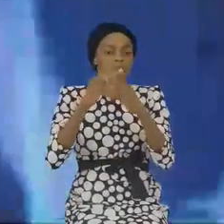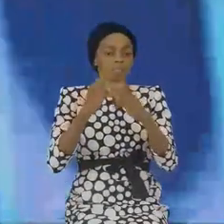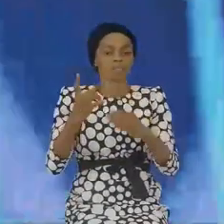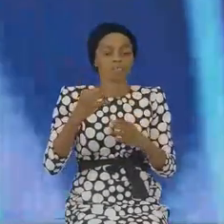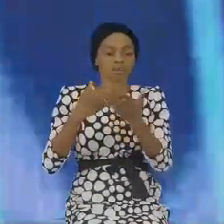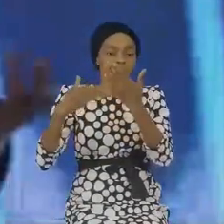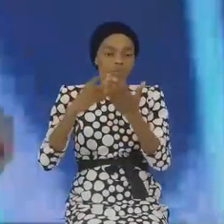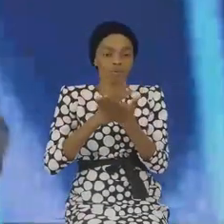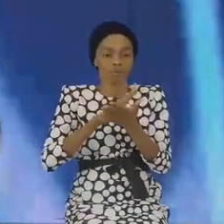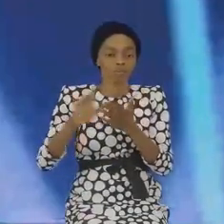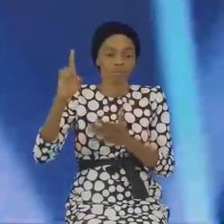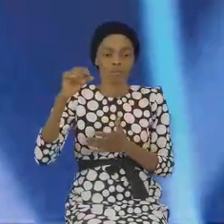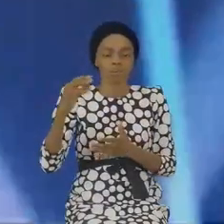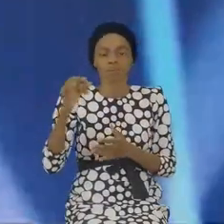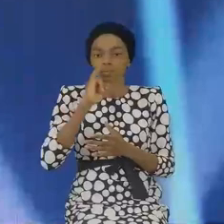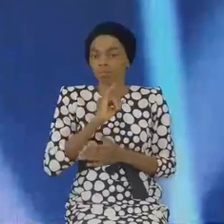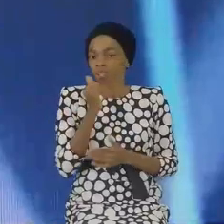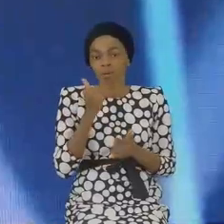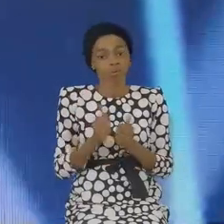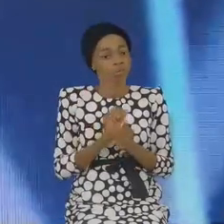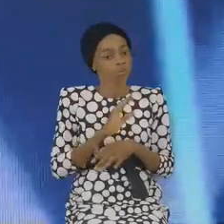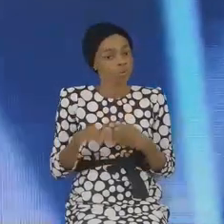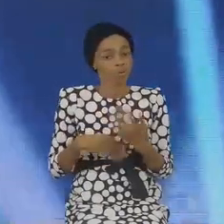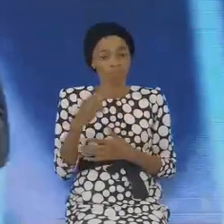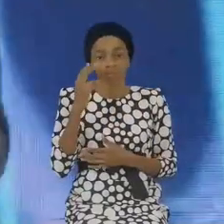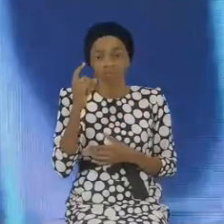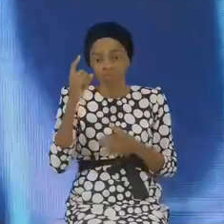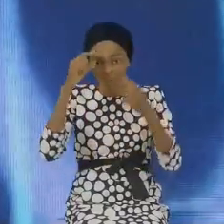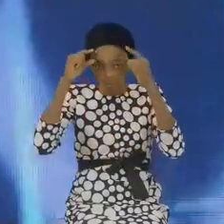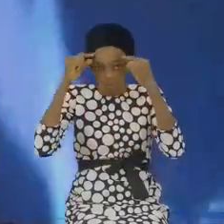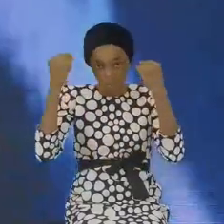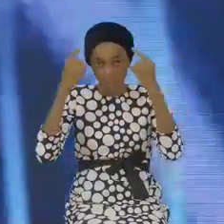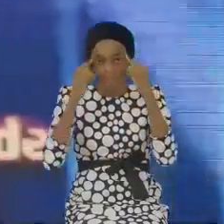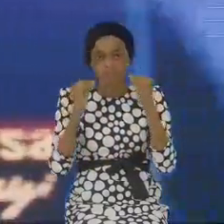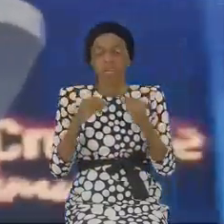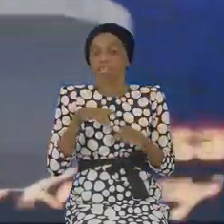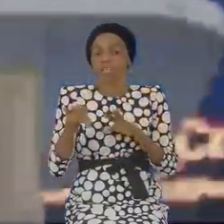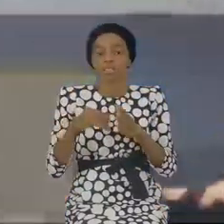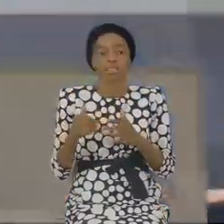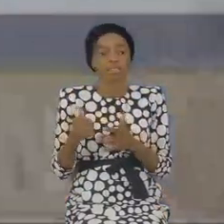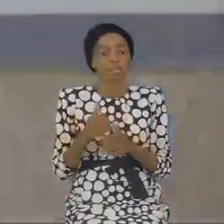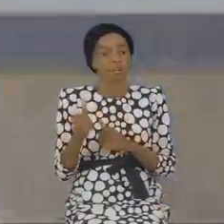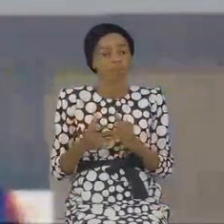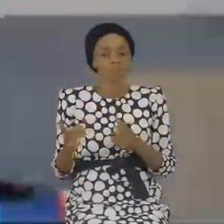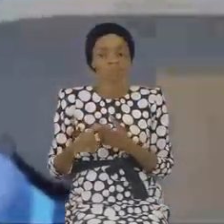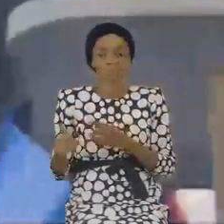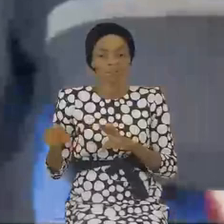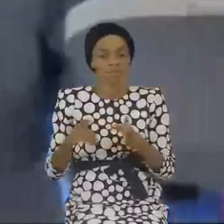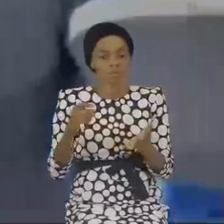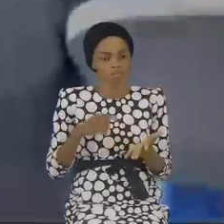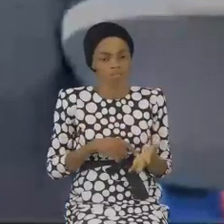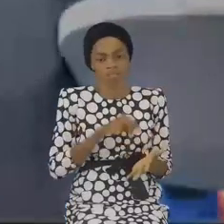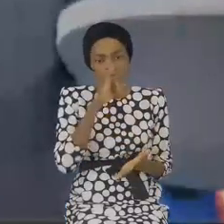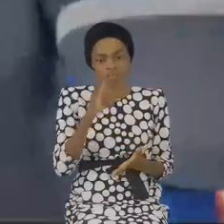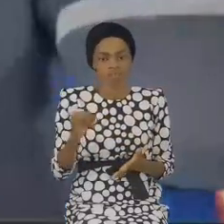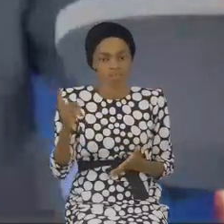Avec tout ce que Moïse a dit dans son ministère, prédication, avec tout ce qu'il leur a fait, voici là où ils